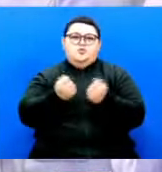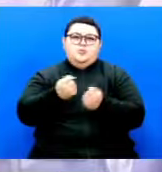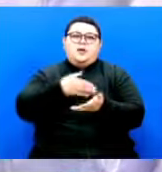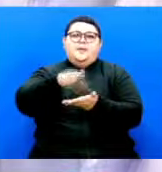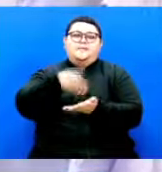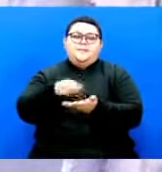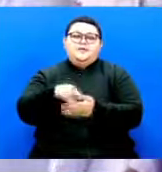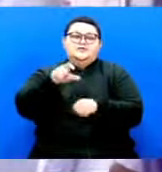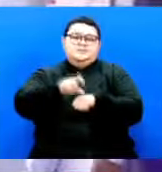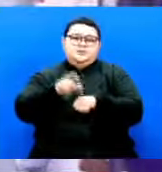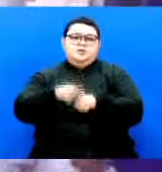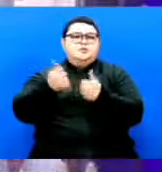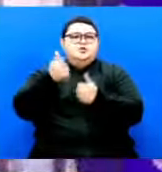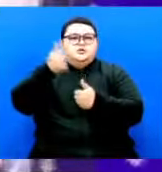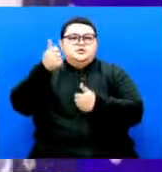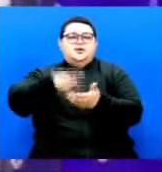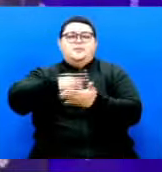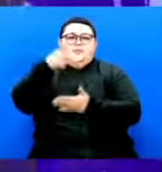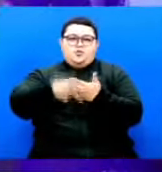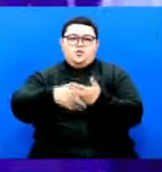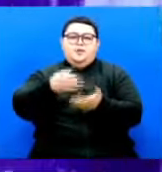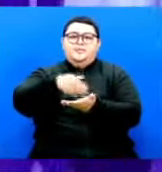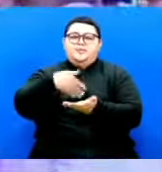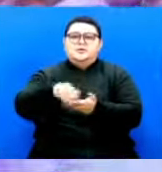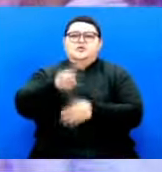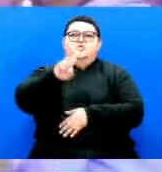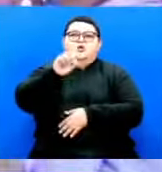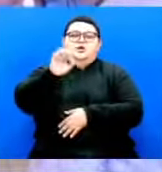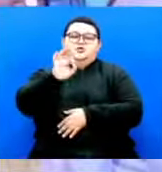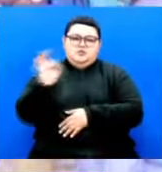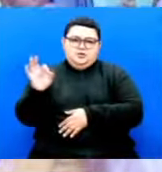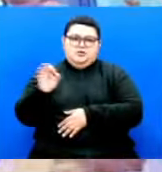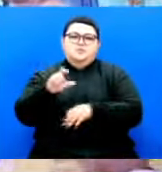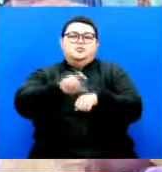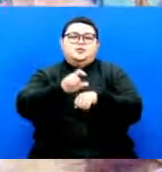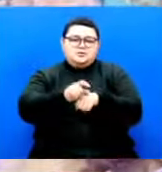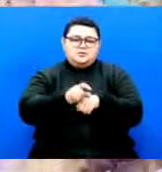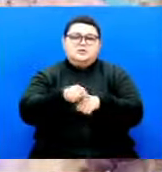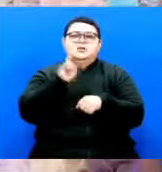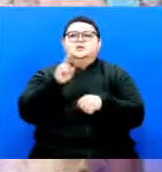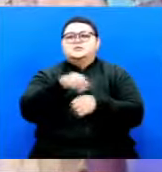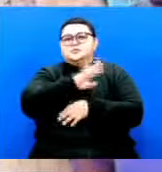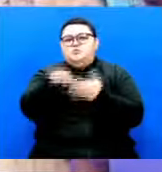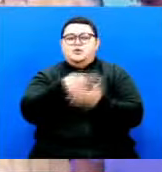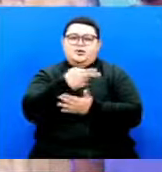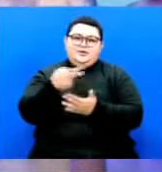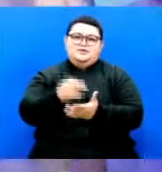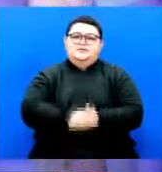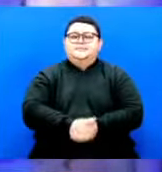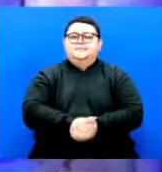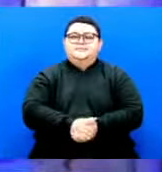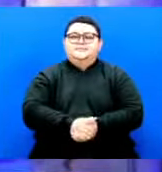masjid untuk mensukseskan program pembersihan lebih dari 200 ribu masjid dan musala se-Indonesia. Dari Medan,